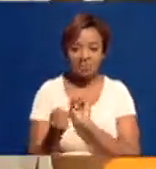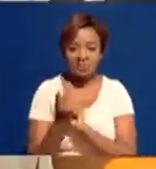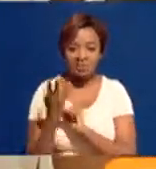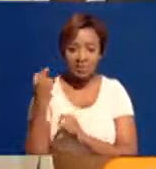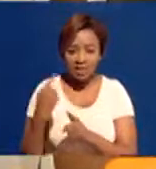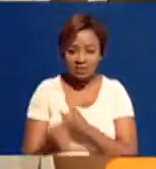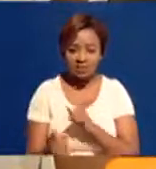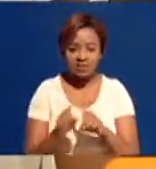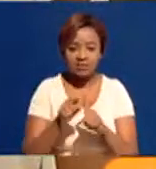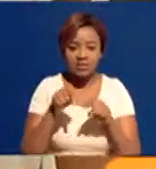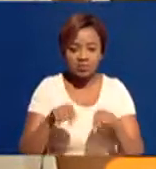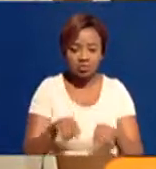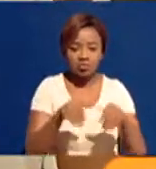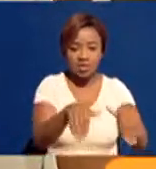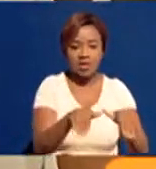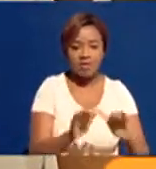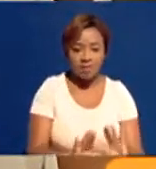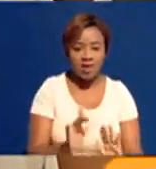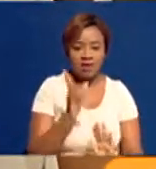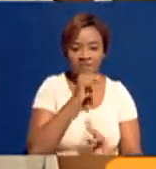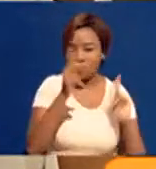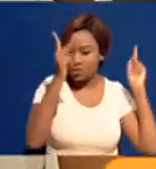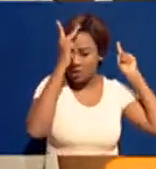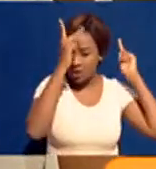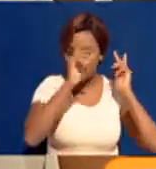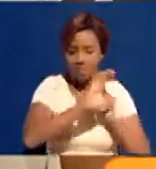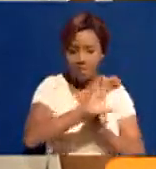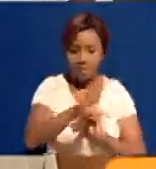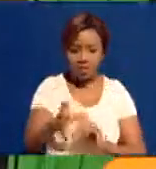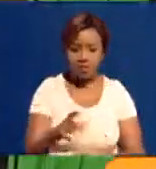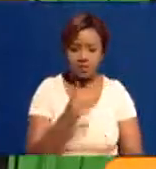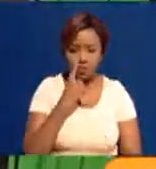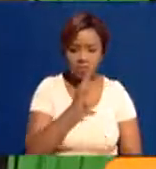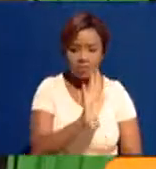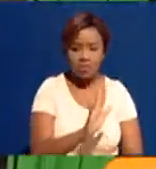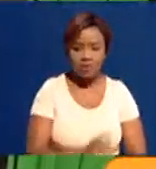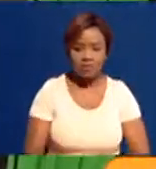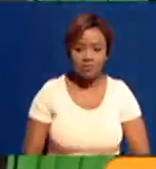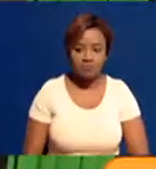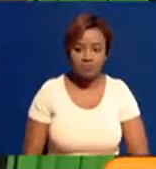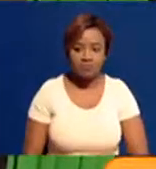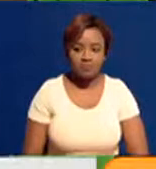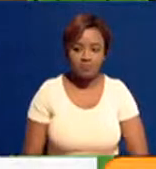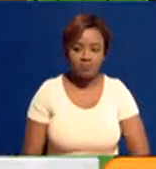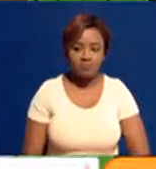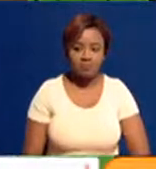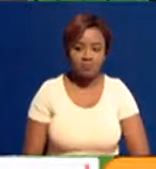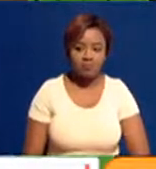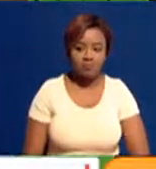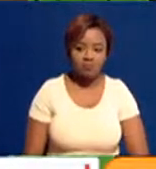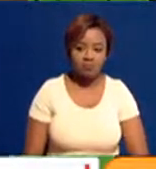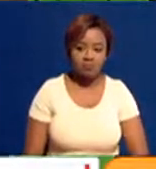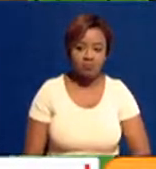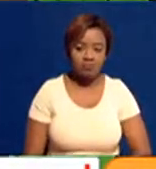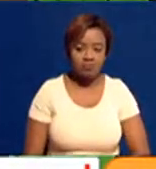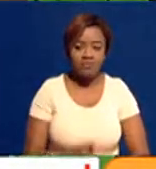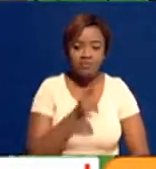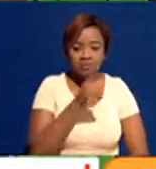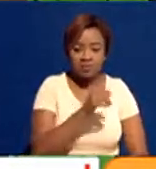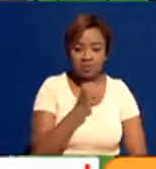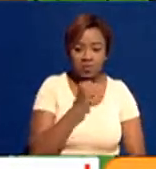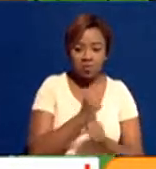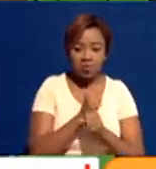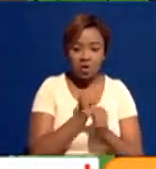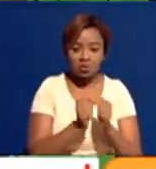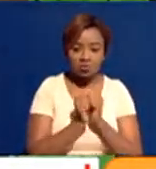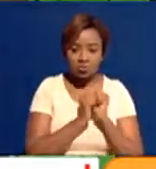jana na amelazwa leo kwa Ushitungu, kaunti ya Kakamega. Kona na analisi. Walikuwa nasaidiana analisi.